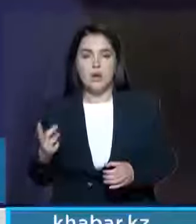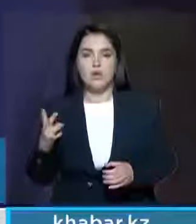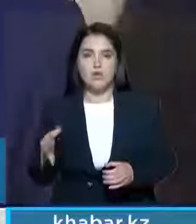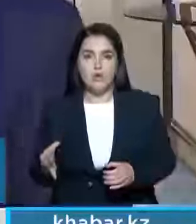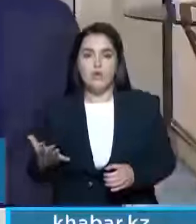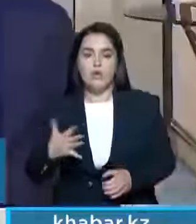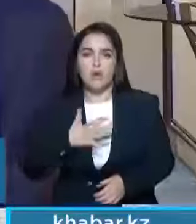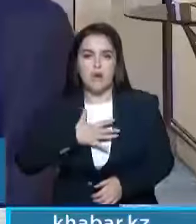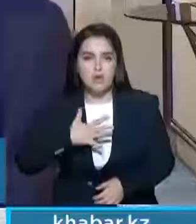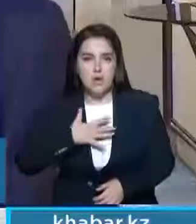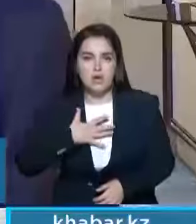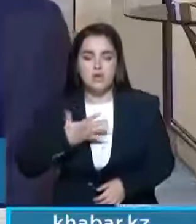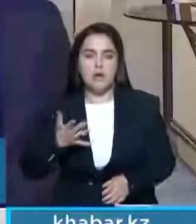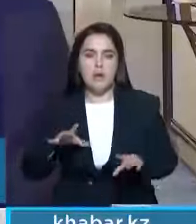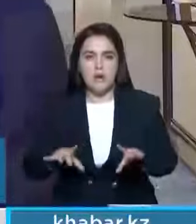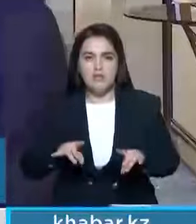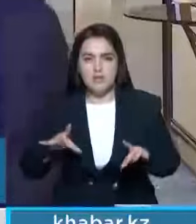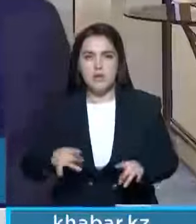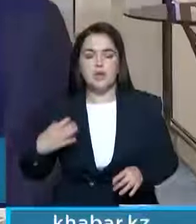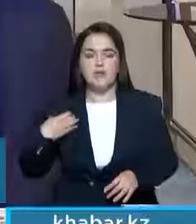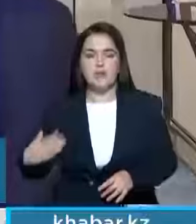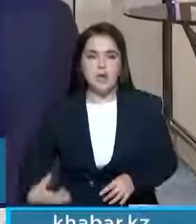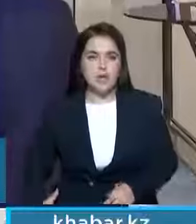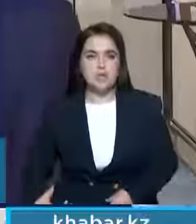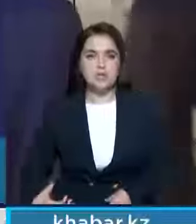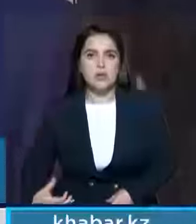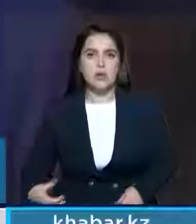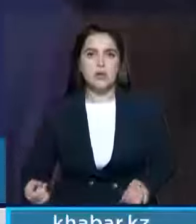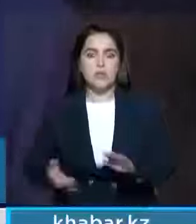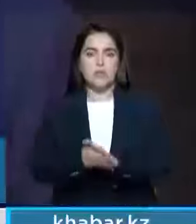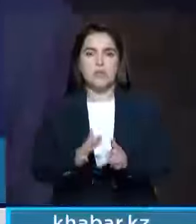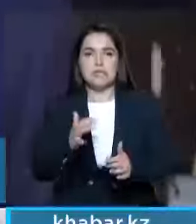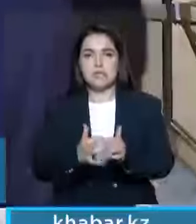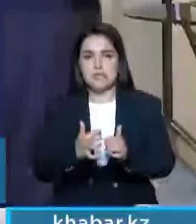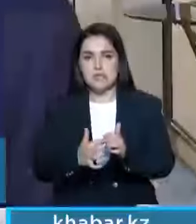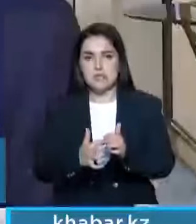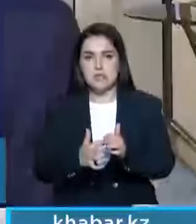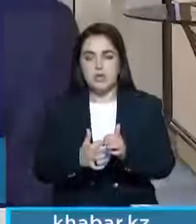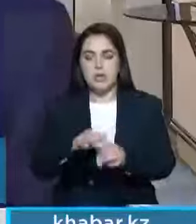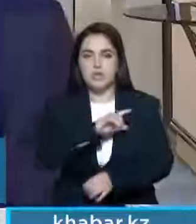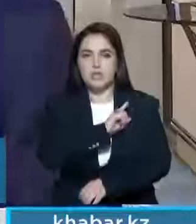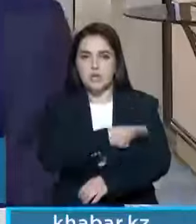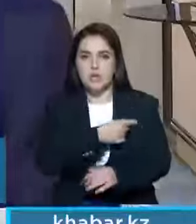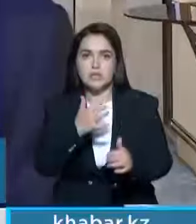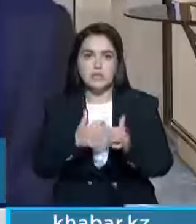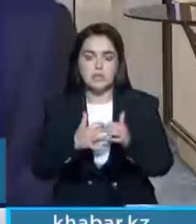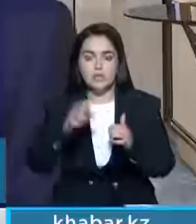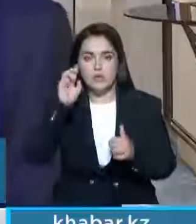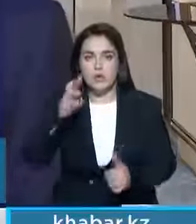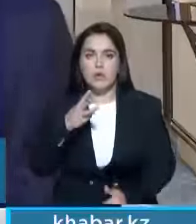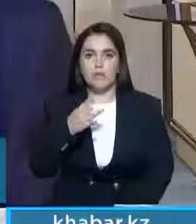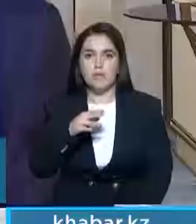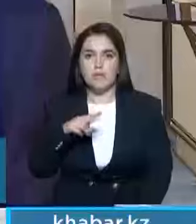как Канада, Австралия, Франция, выработали вот эту концепцию срединной силы, срединной державы, middle